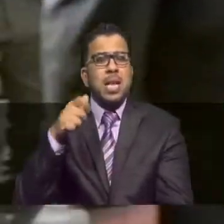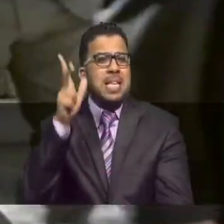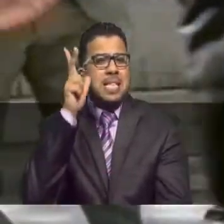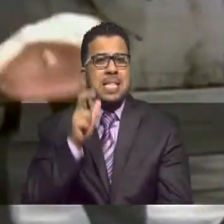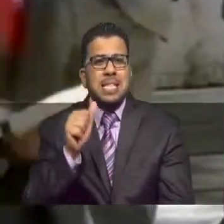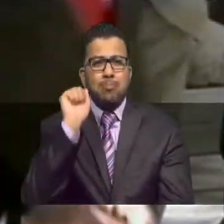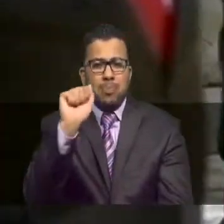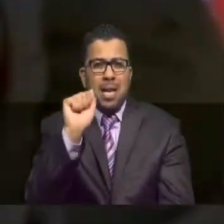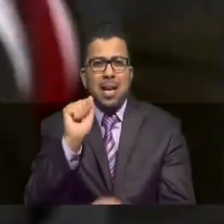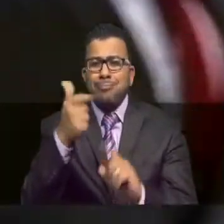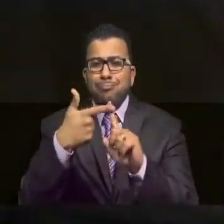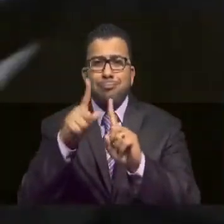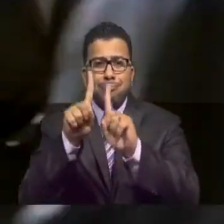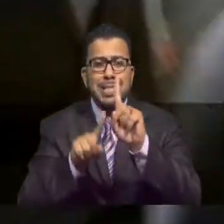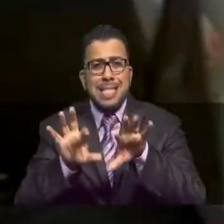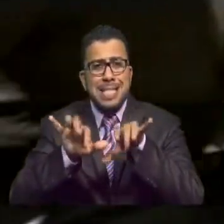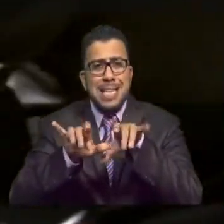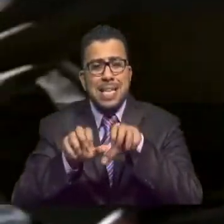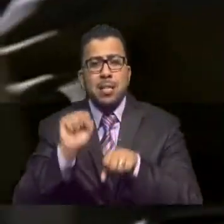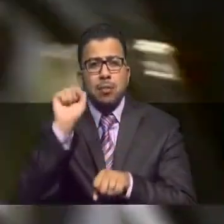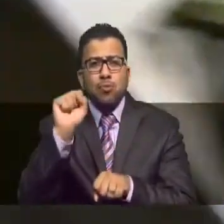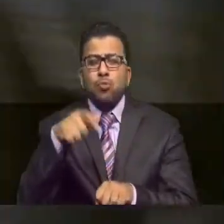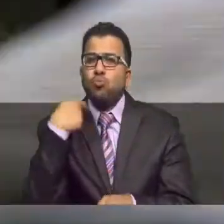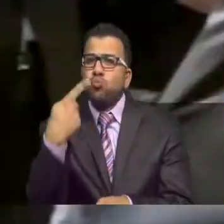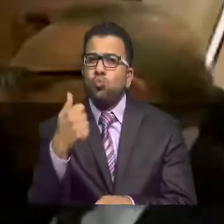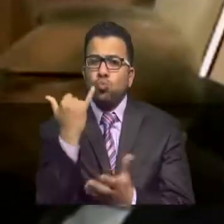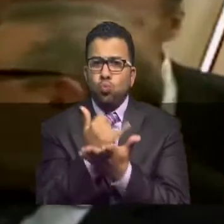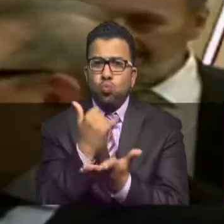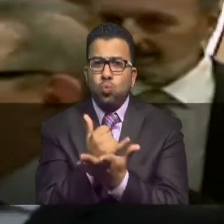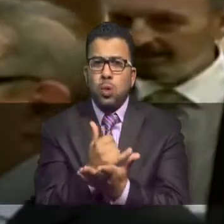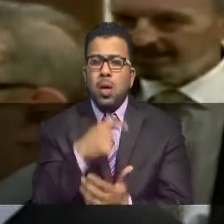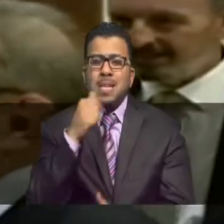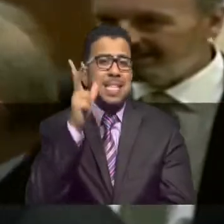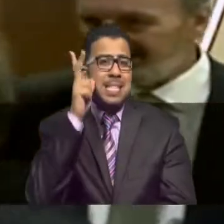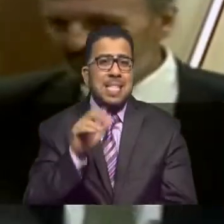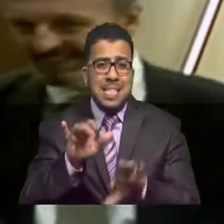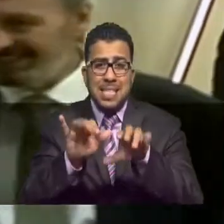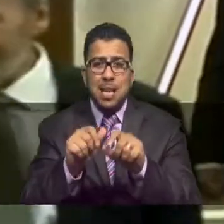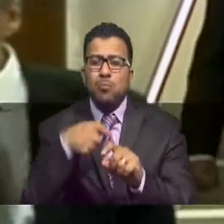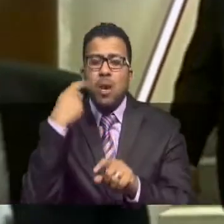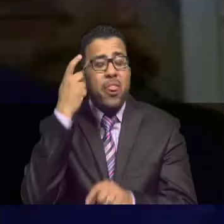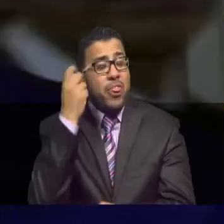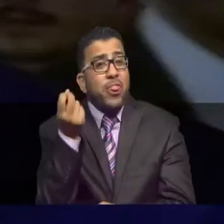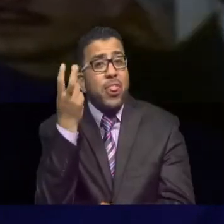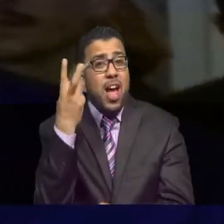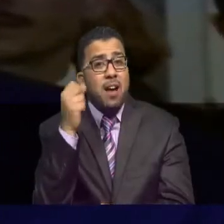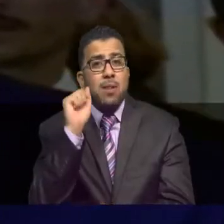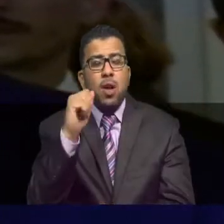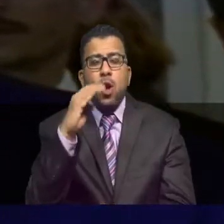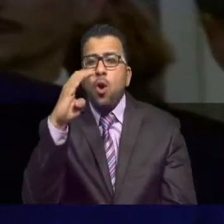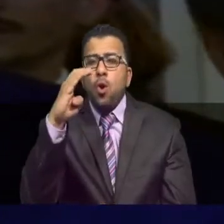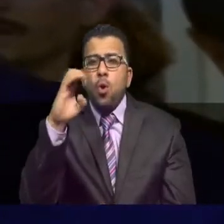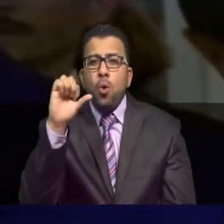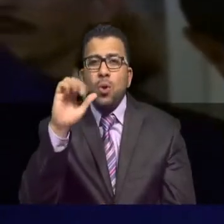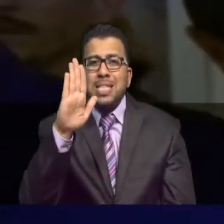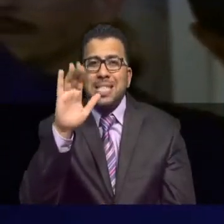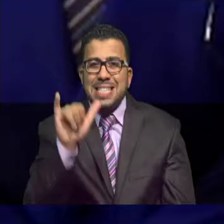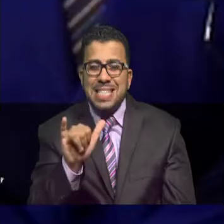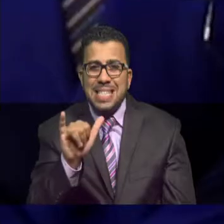سكرتير الدولة للشؤون الخارجية إغناسيو إيبانيز وسعادة سكرتير الدولة للثقافة خوسيه ماريا